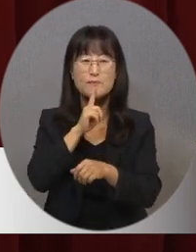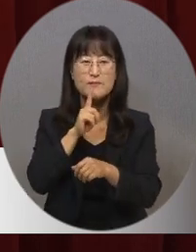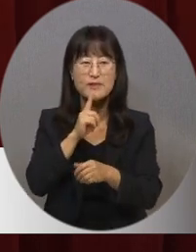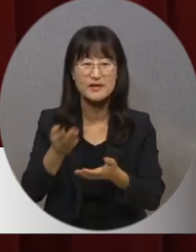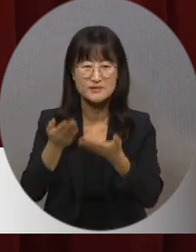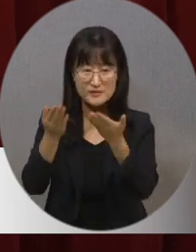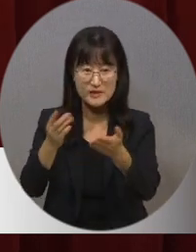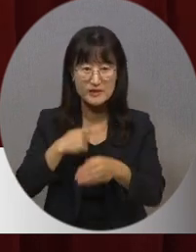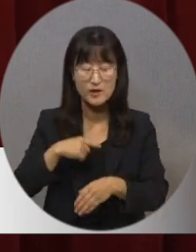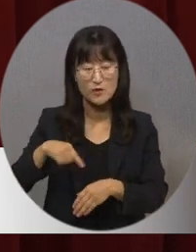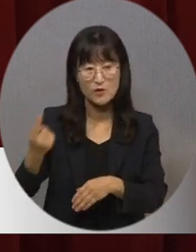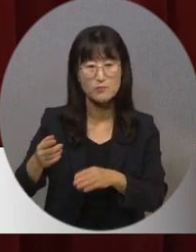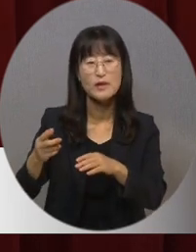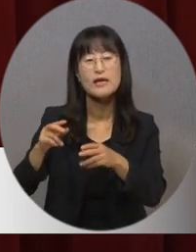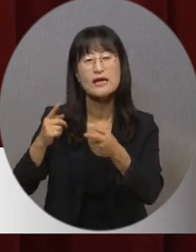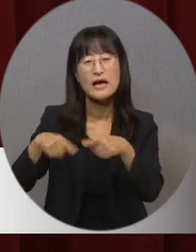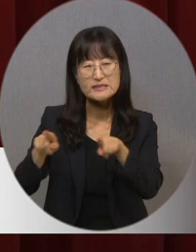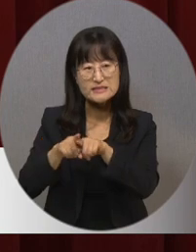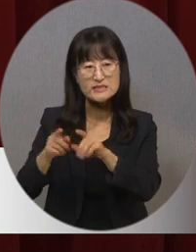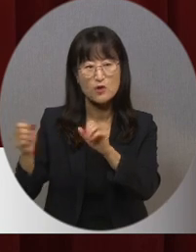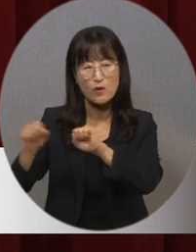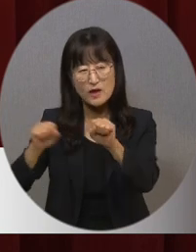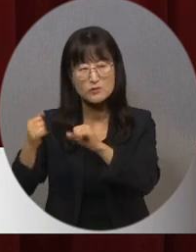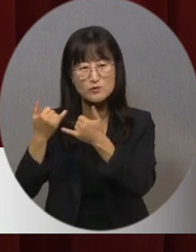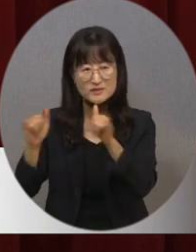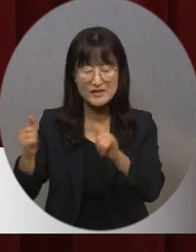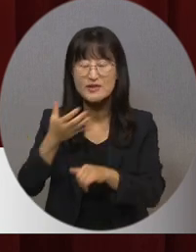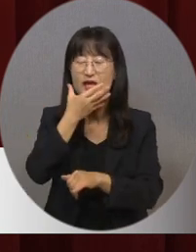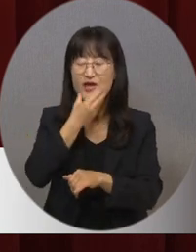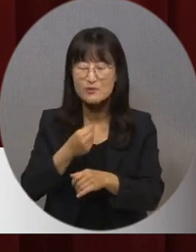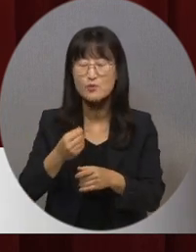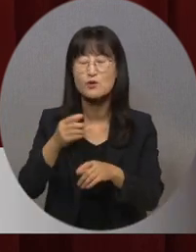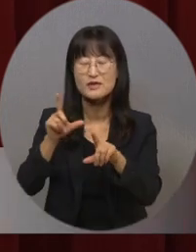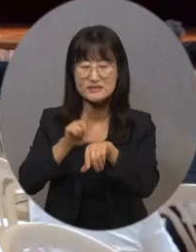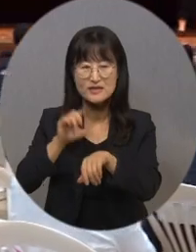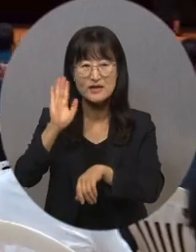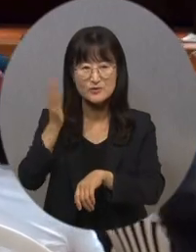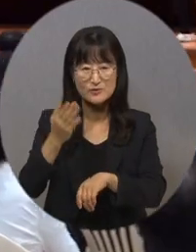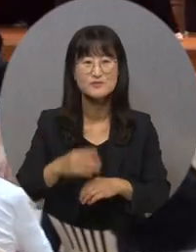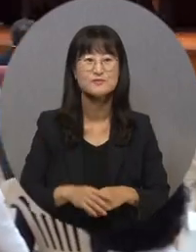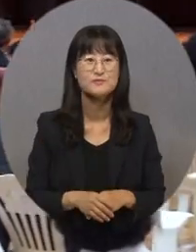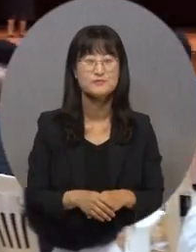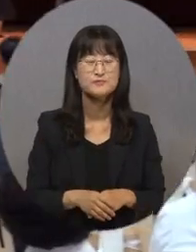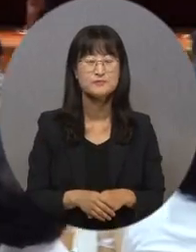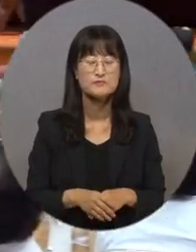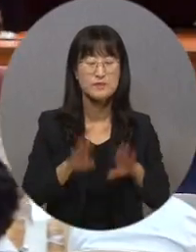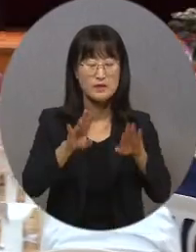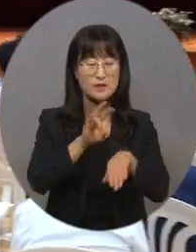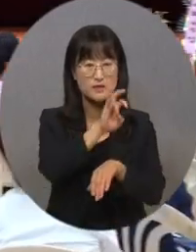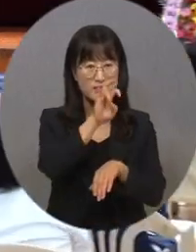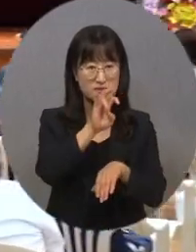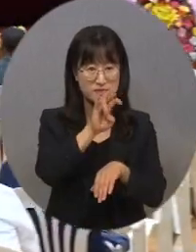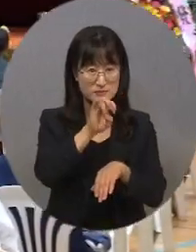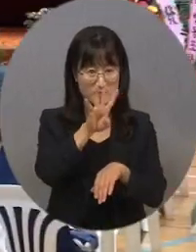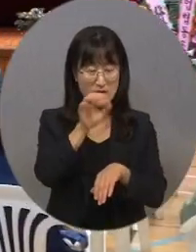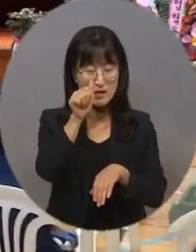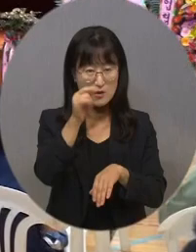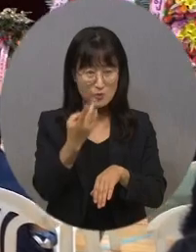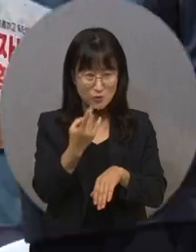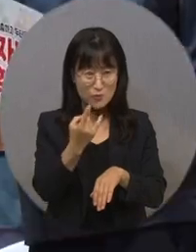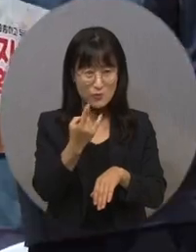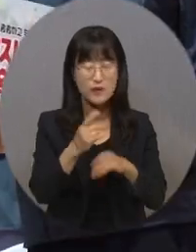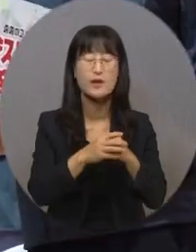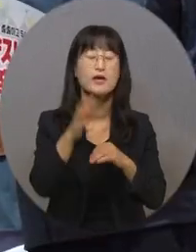동료들과 주고받으면서 행복한 시간을 보내시길 바랍니다. 이번 제24회 사회복지의 날 기념